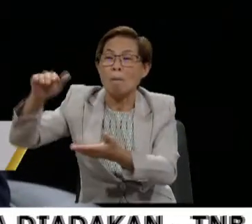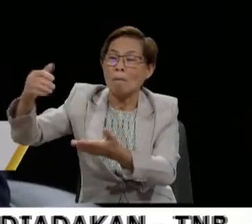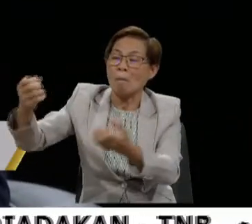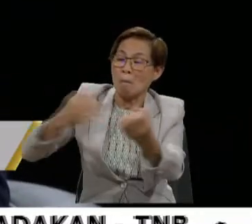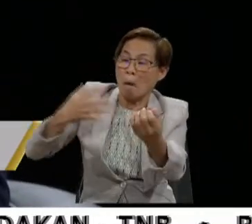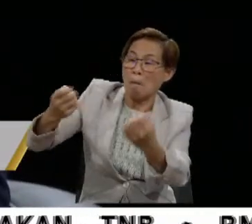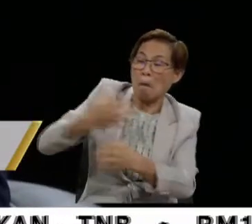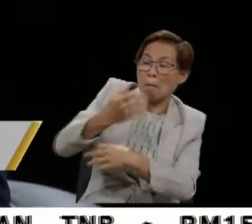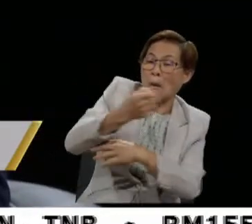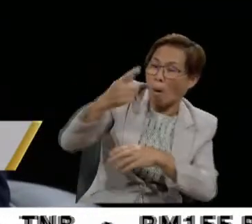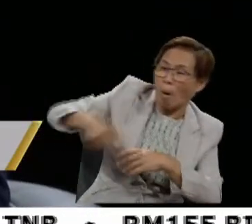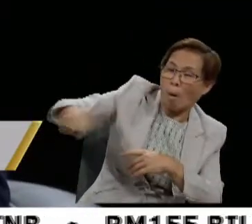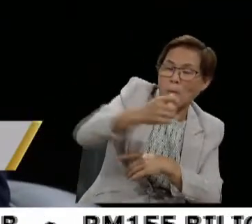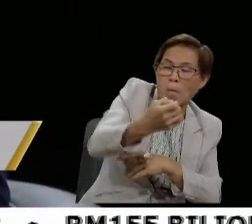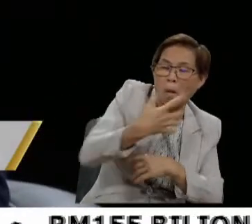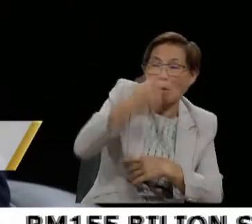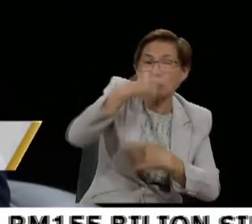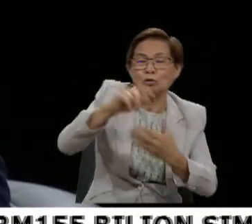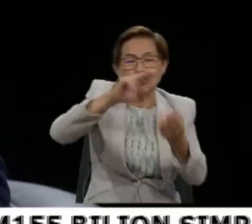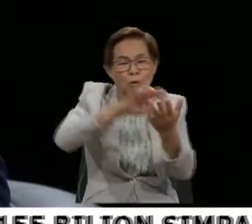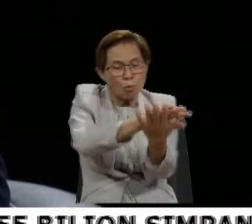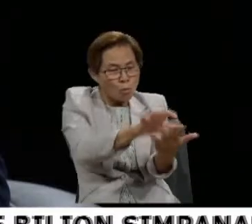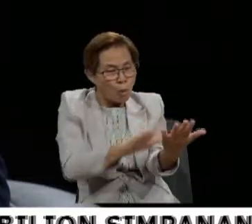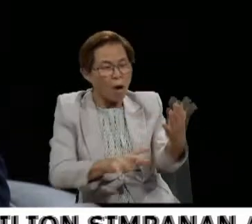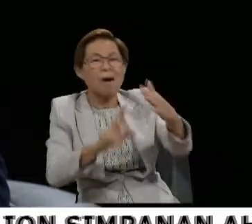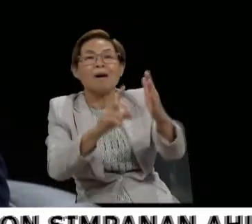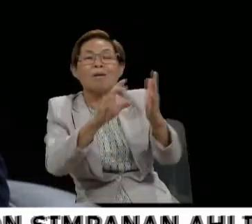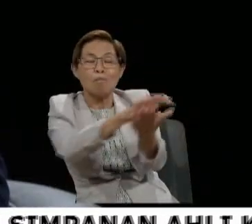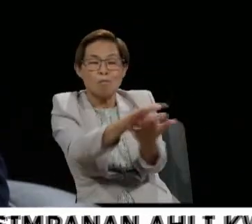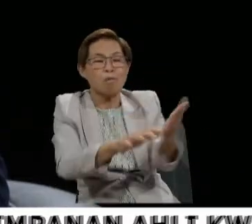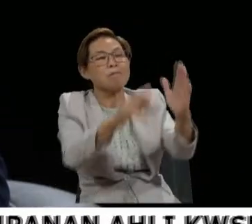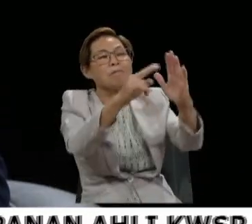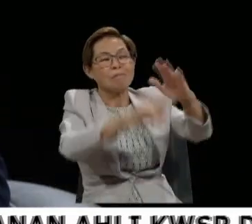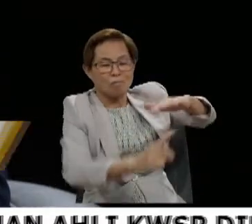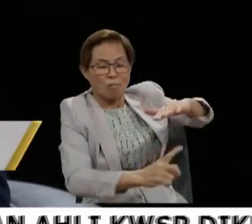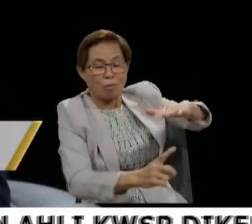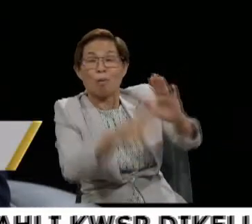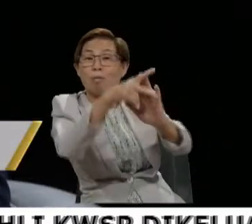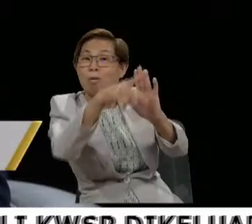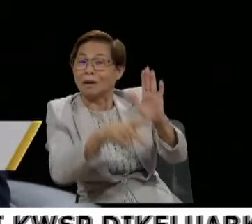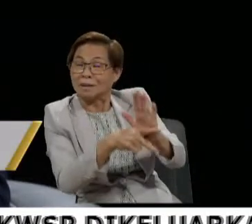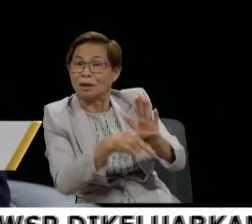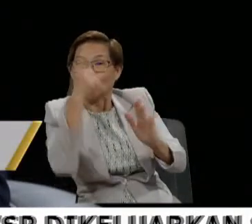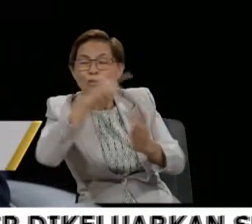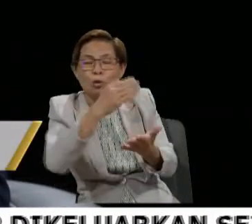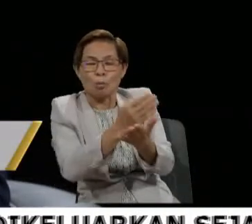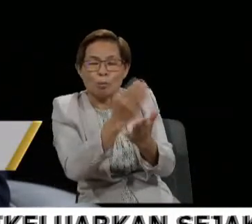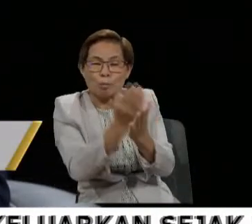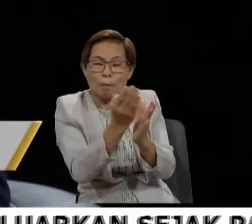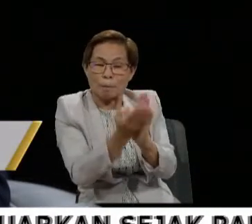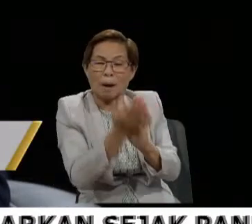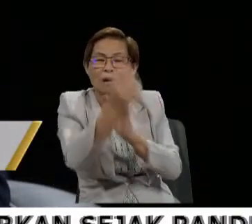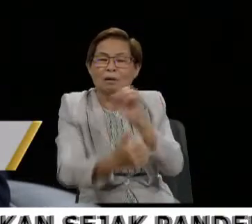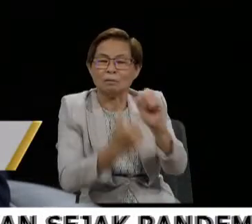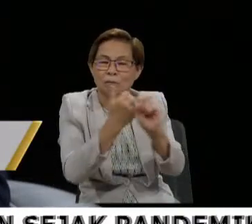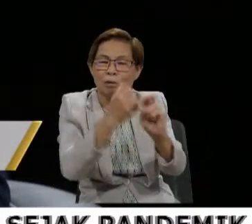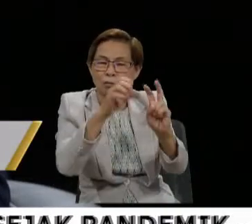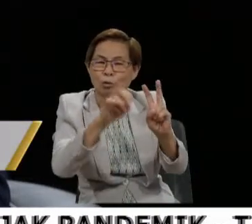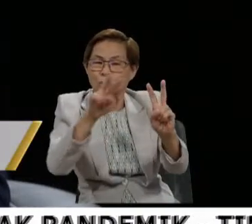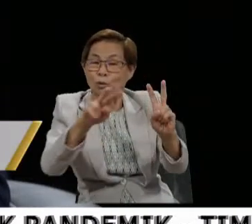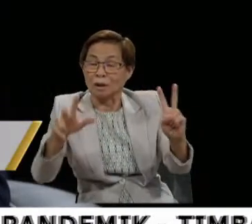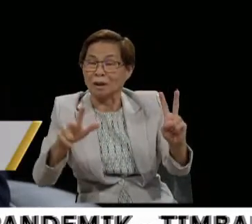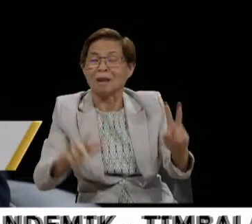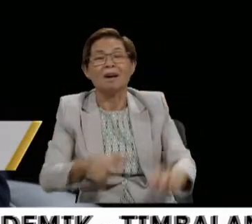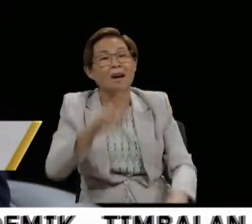bagi bagi kita menggubal dasar polisi ya untuk bajet 2023 seterusnya